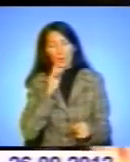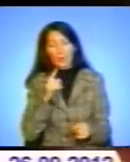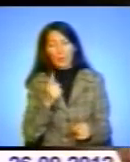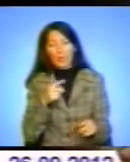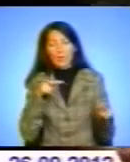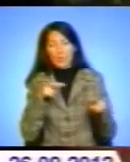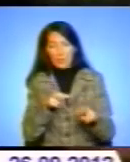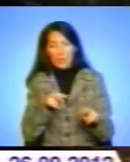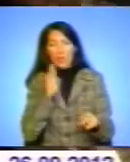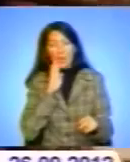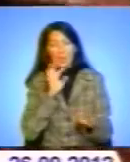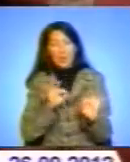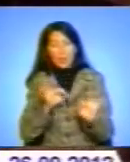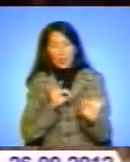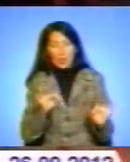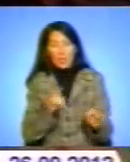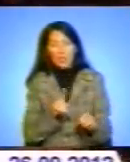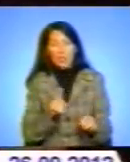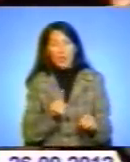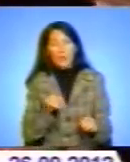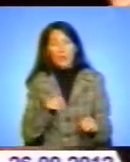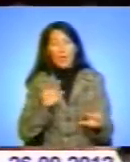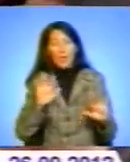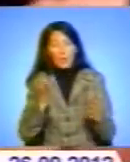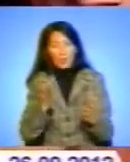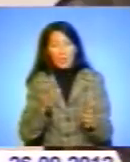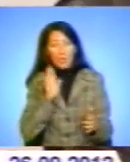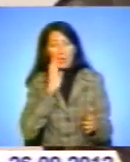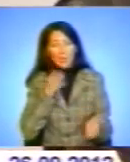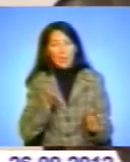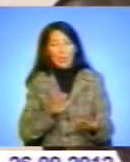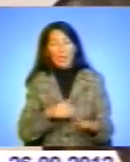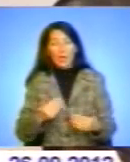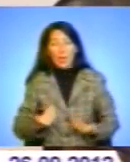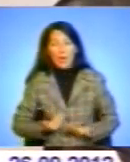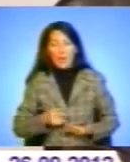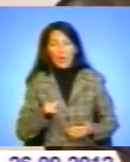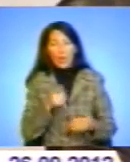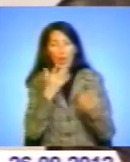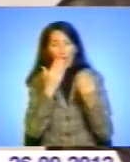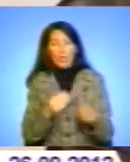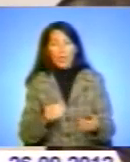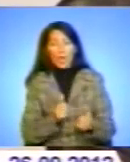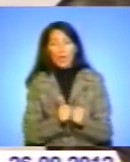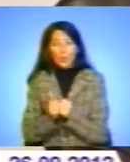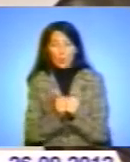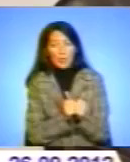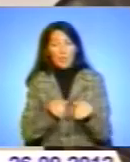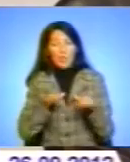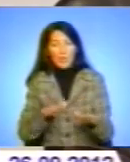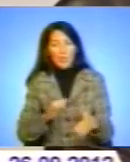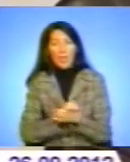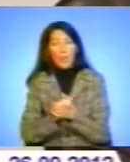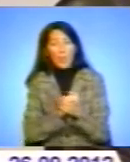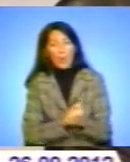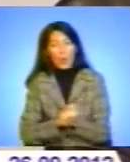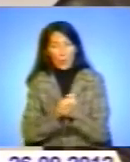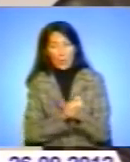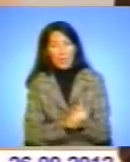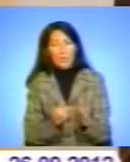стали вимальовувати життя тих подій, у яких вдалося вижити потерпілі. Того дня сусіди вирішили примиритись і в будинку потерпіли почали розпивати